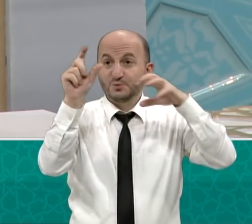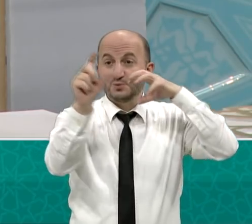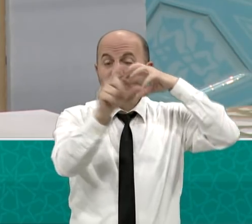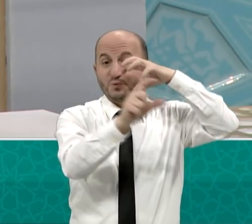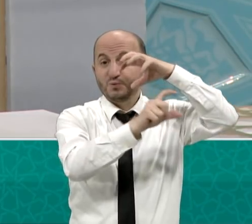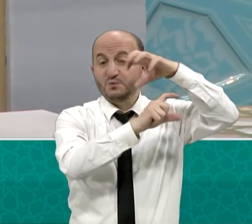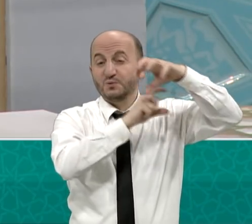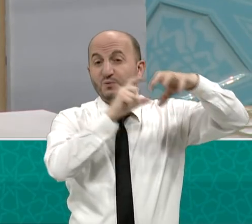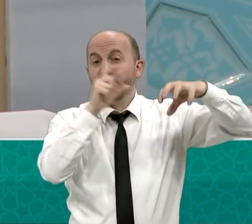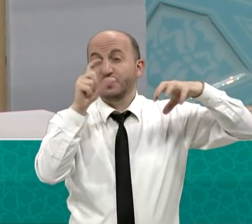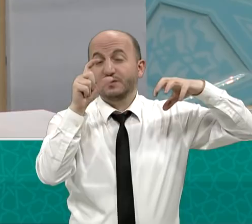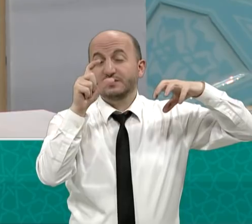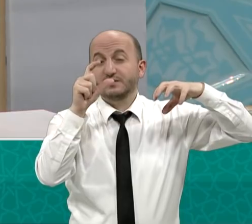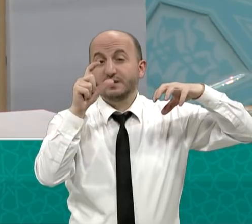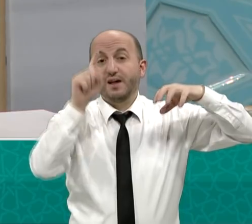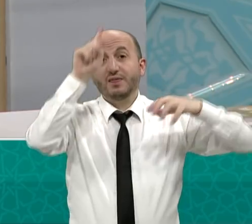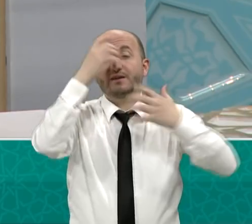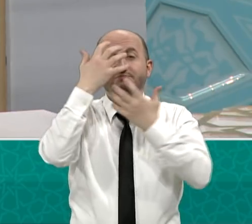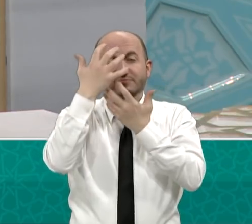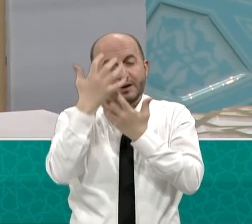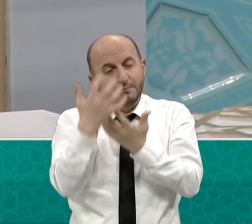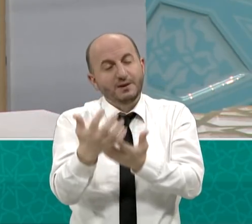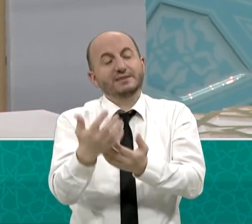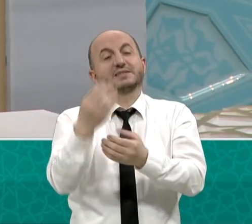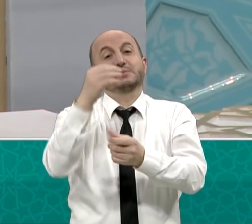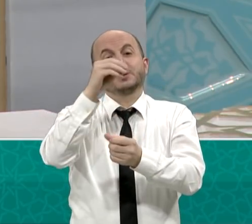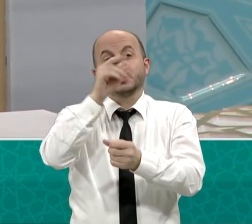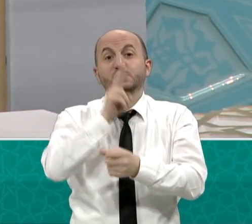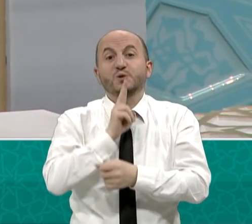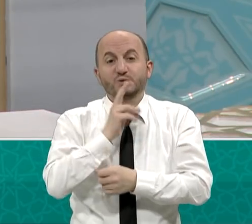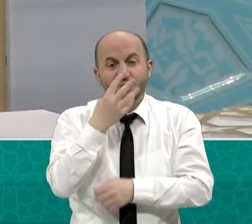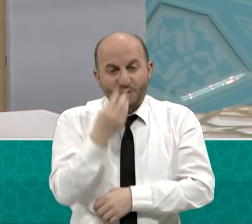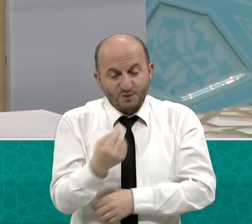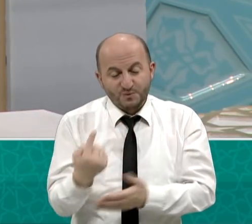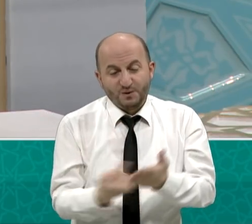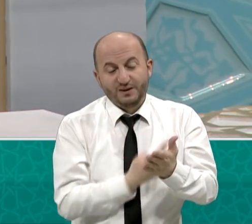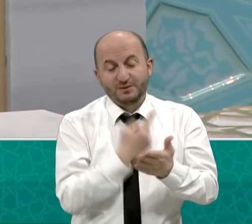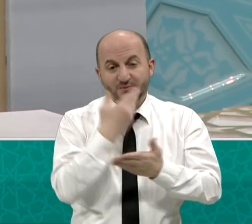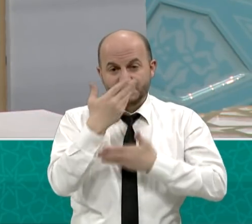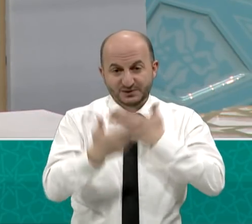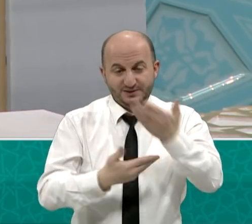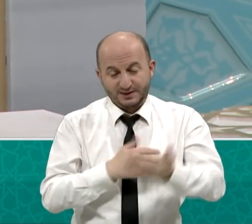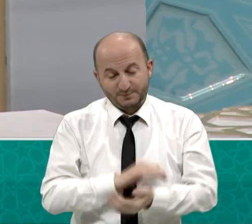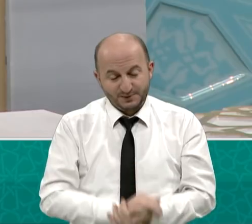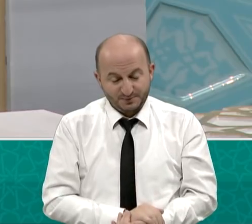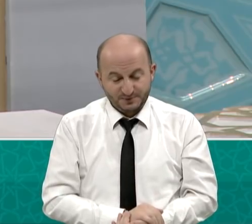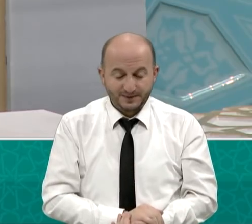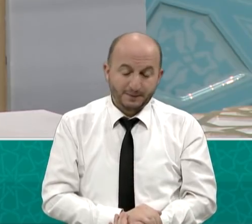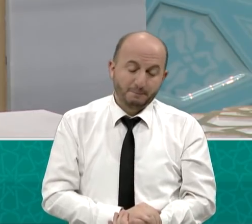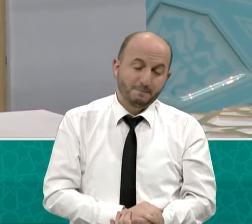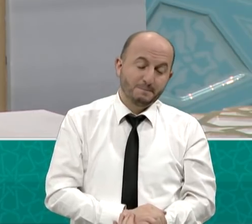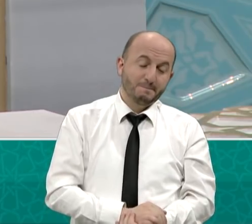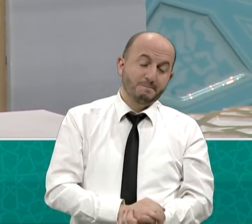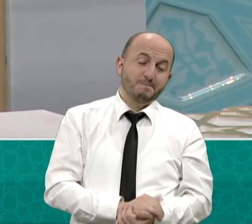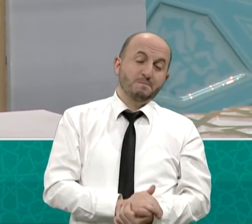olmadığını, Mevla'nın rahmetinin bir sonucu olduğunu Kur'an-ı Kerim'inde bizlere bildirmiş